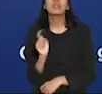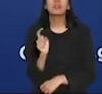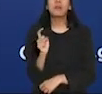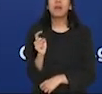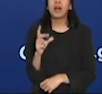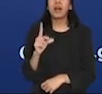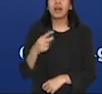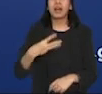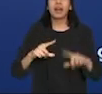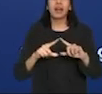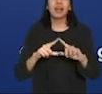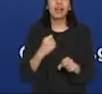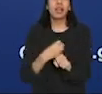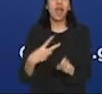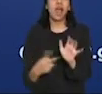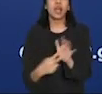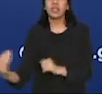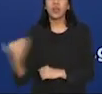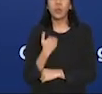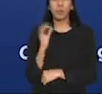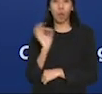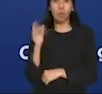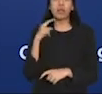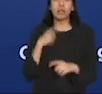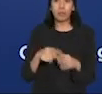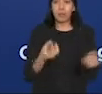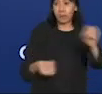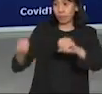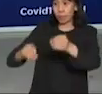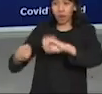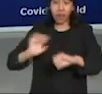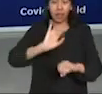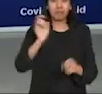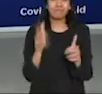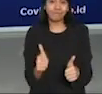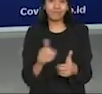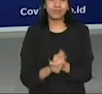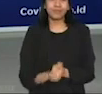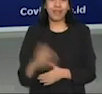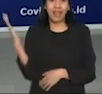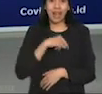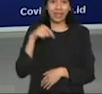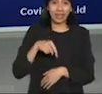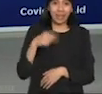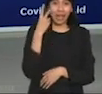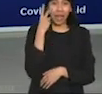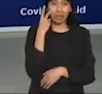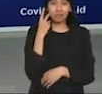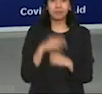namun sebagian besar sudah bisa melaksanakan dan hari ini pun juga sudah kita bantu